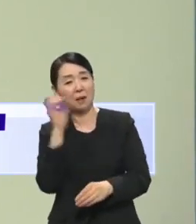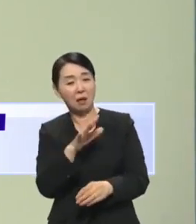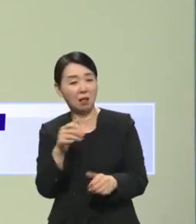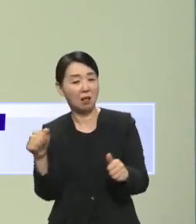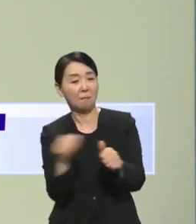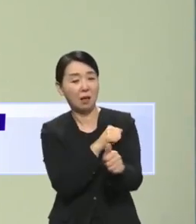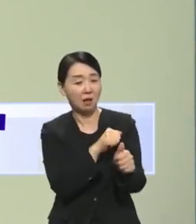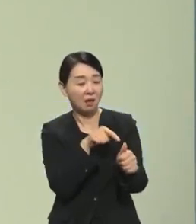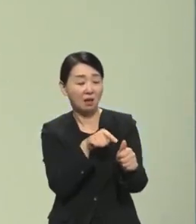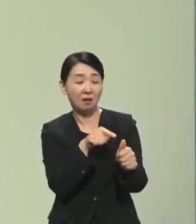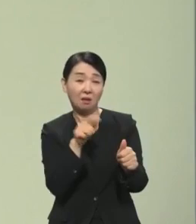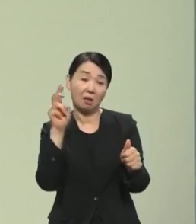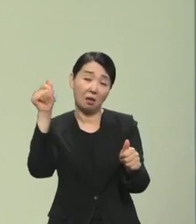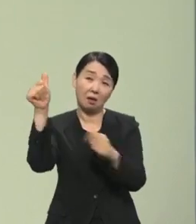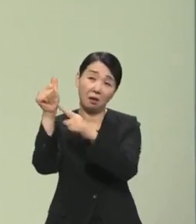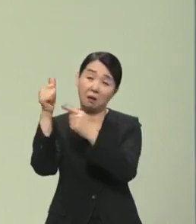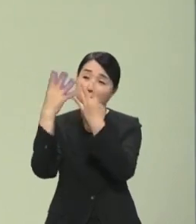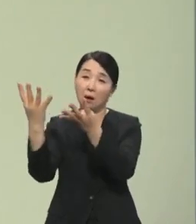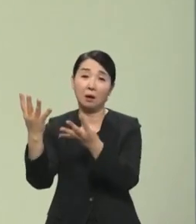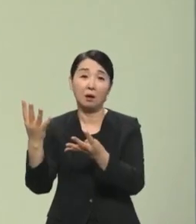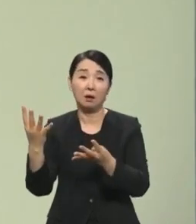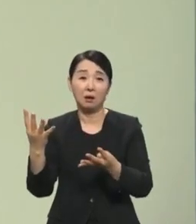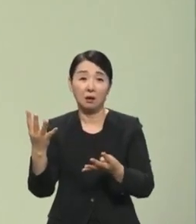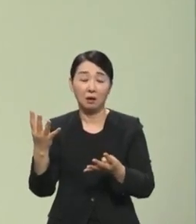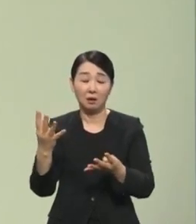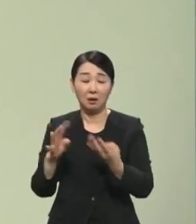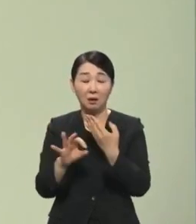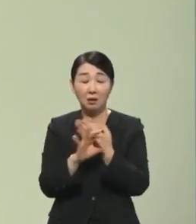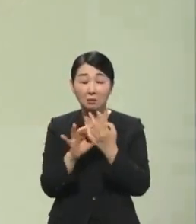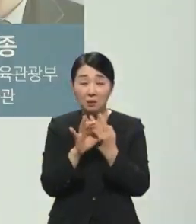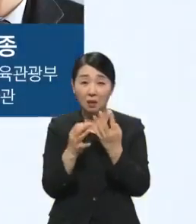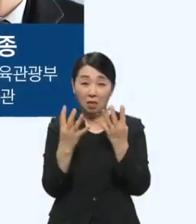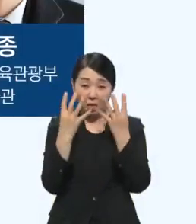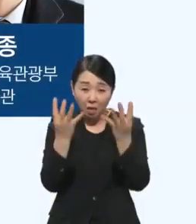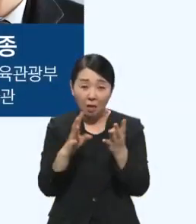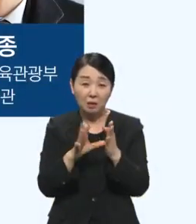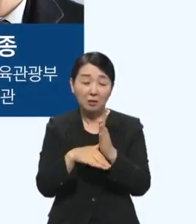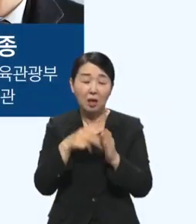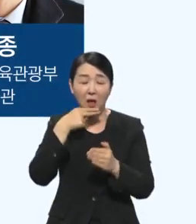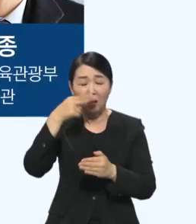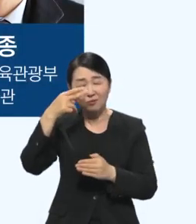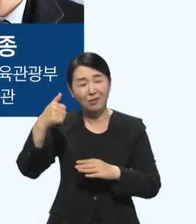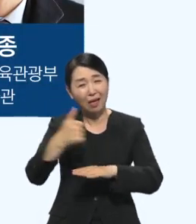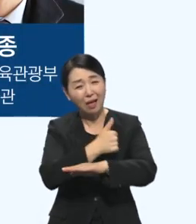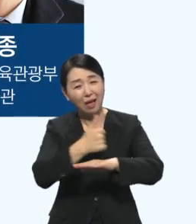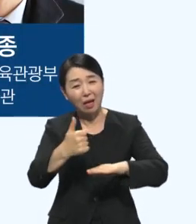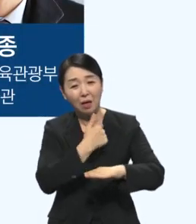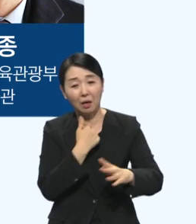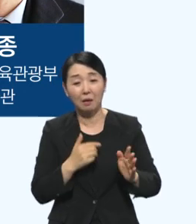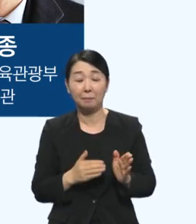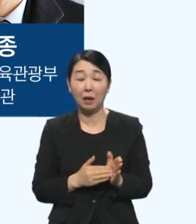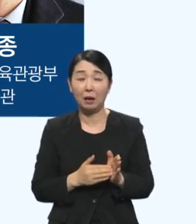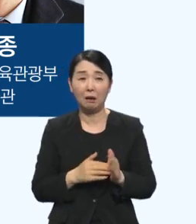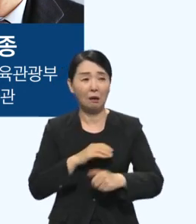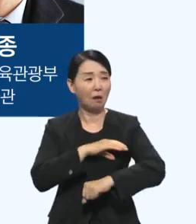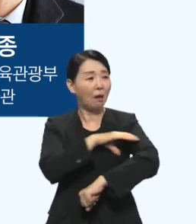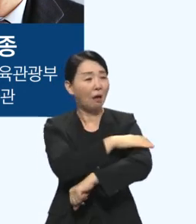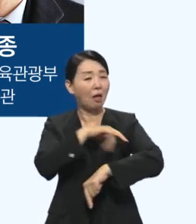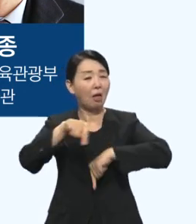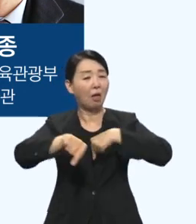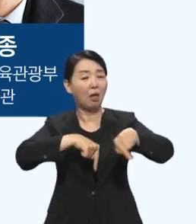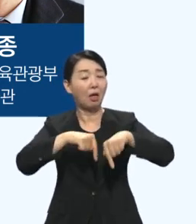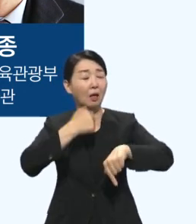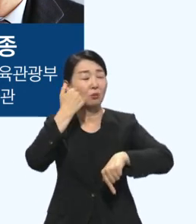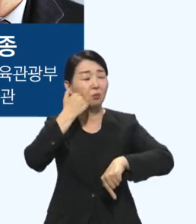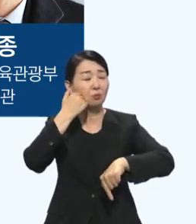그러면은이 형 집행 중에 그러니까 가석방 중에 술집을 막 다녔던이 갑질 대왕 중의 한 사람이 회장도 보니까